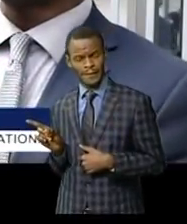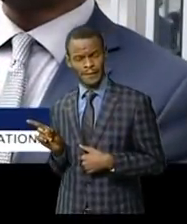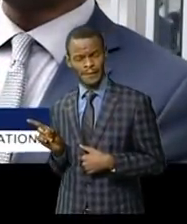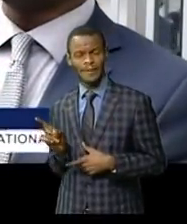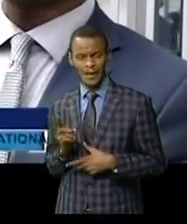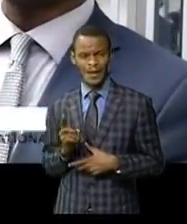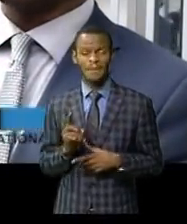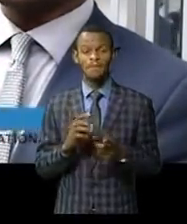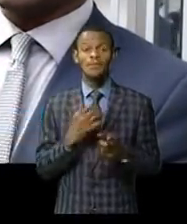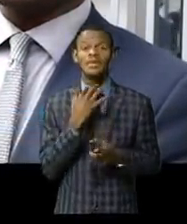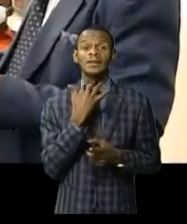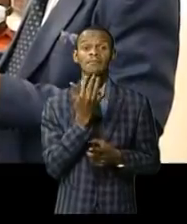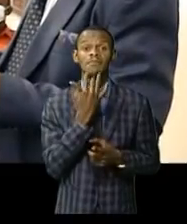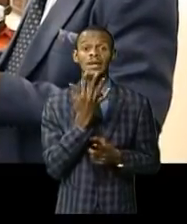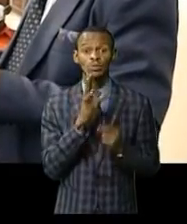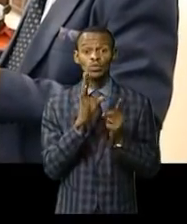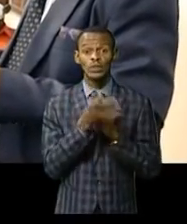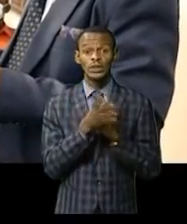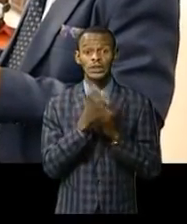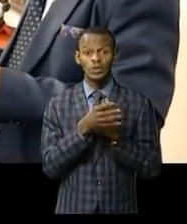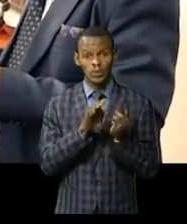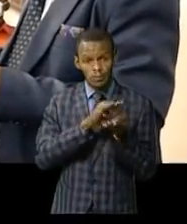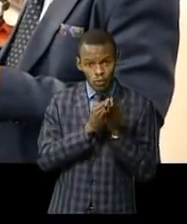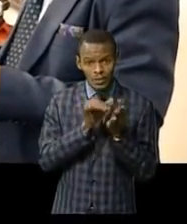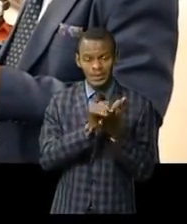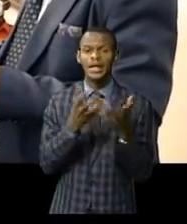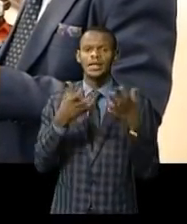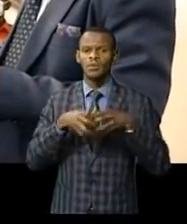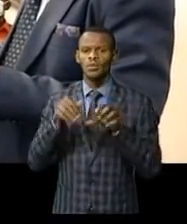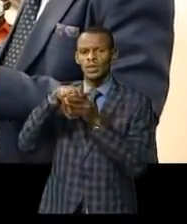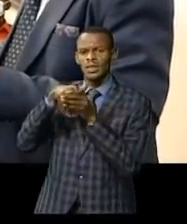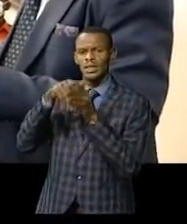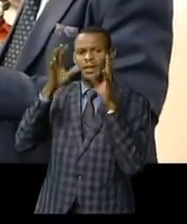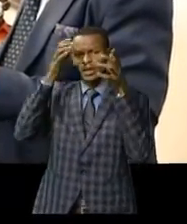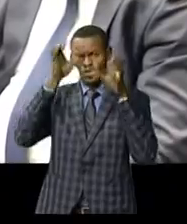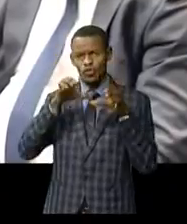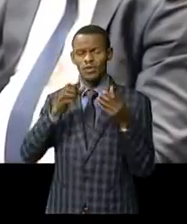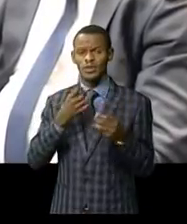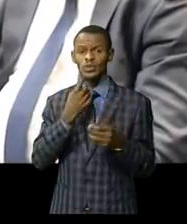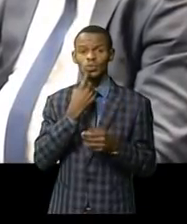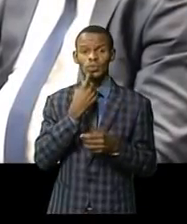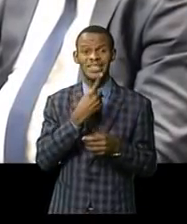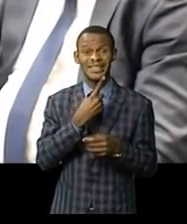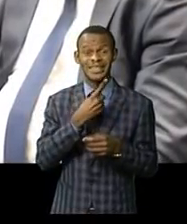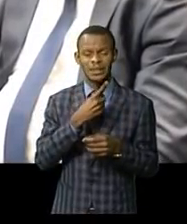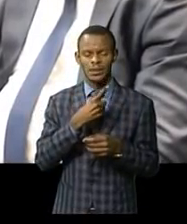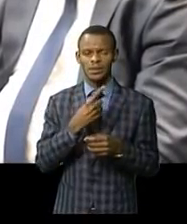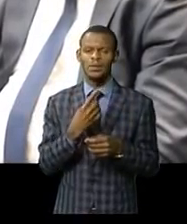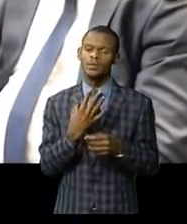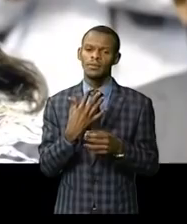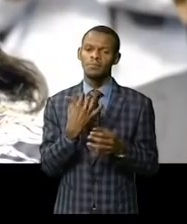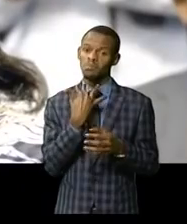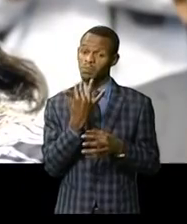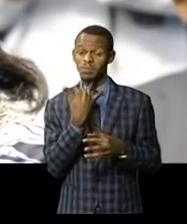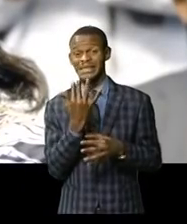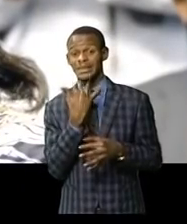l'AIE de 1954. Nous avons voulu restreindre notre discussion autour du patrimoine physique pour voir